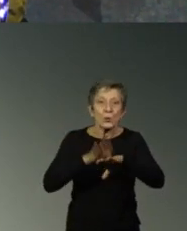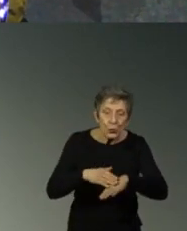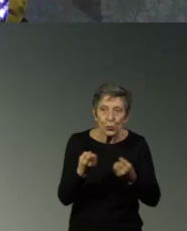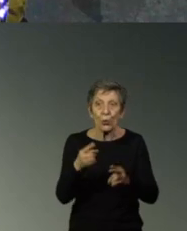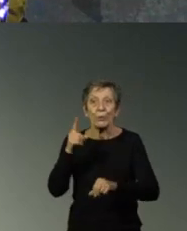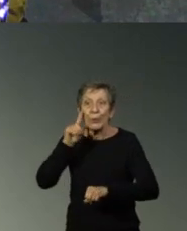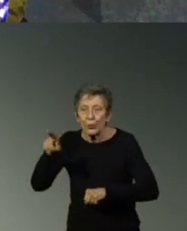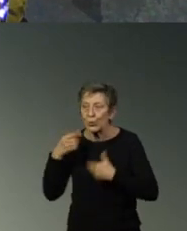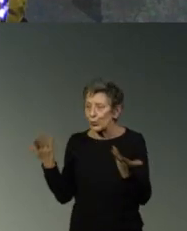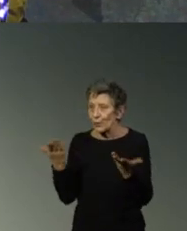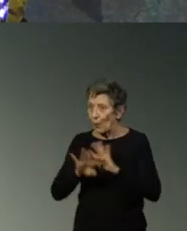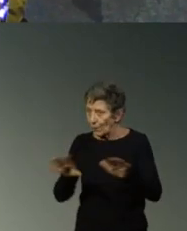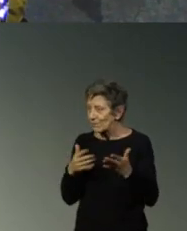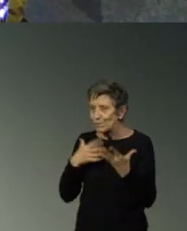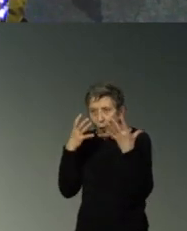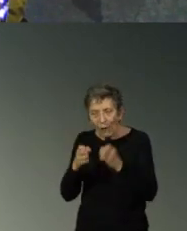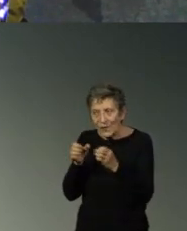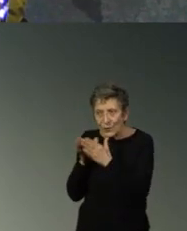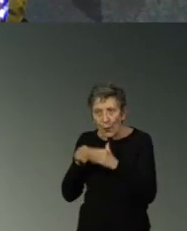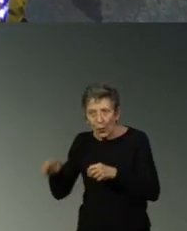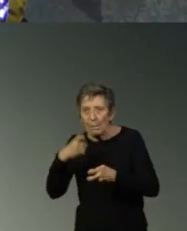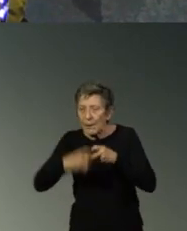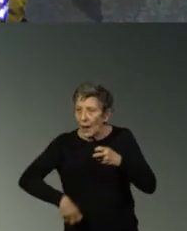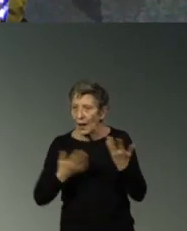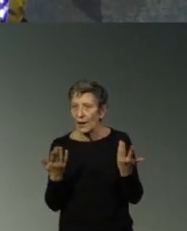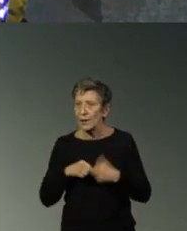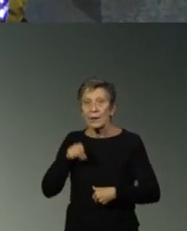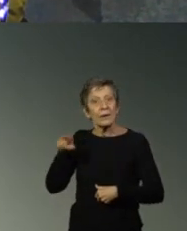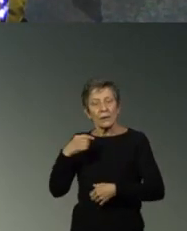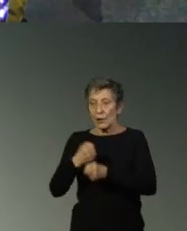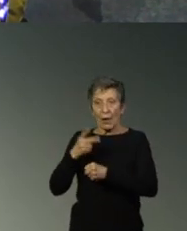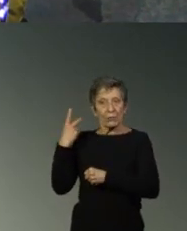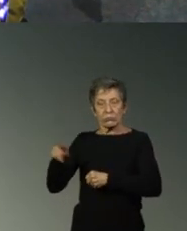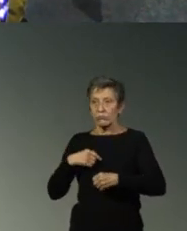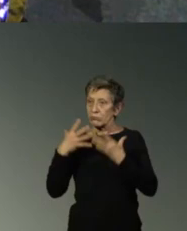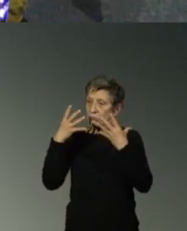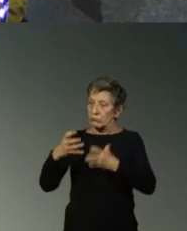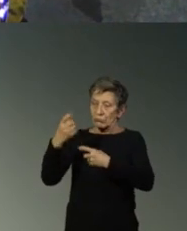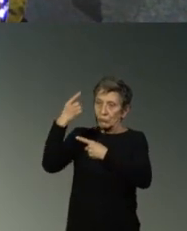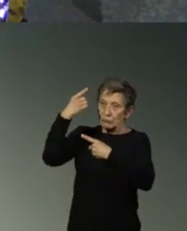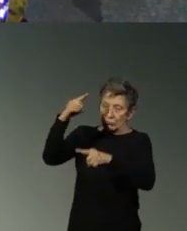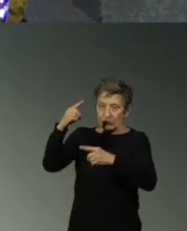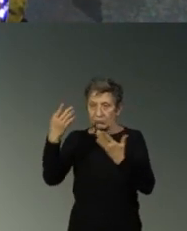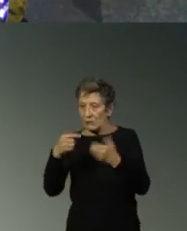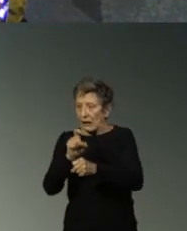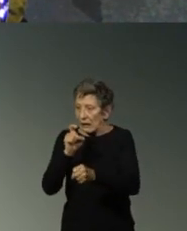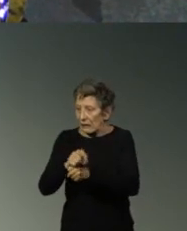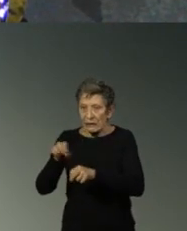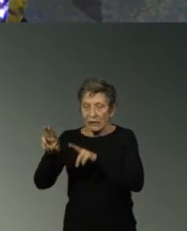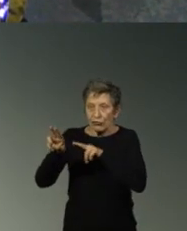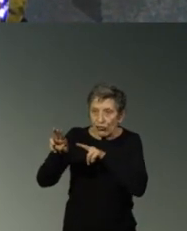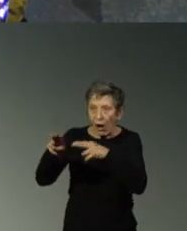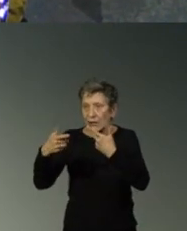travail de dénonciation, de critique du discours de la chasse, d'une idéologie de la